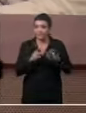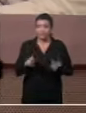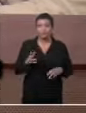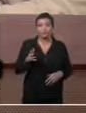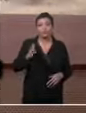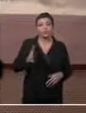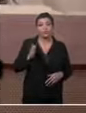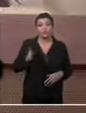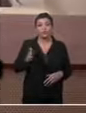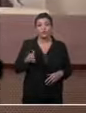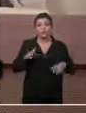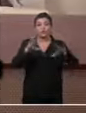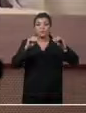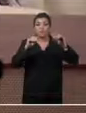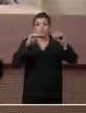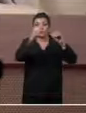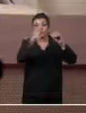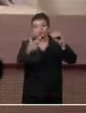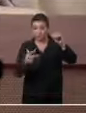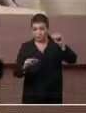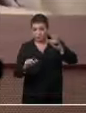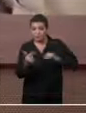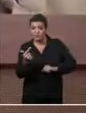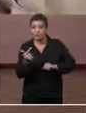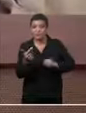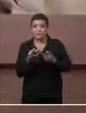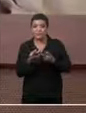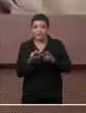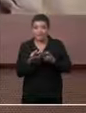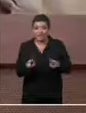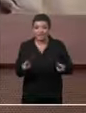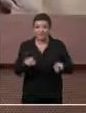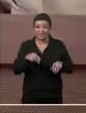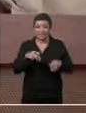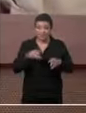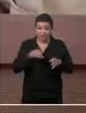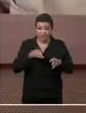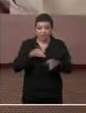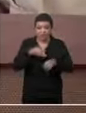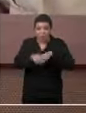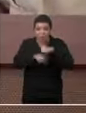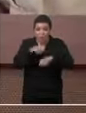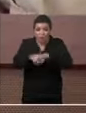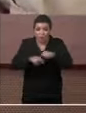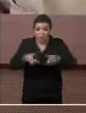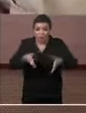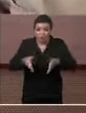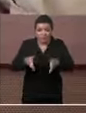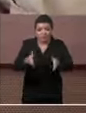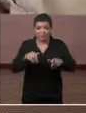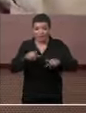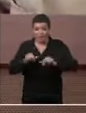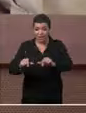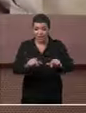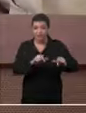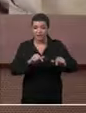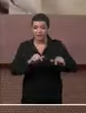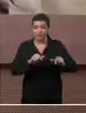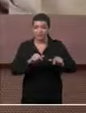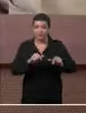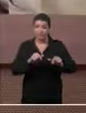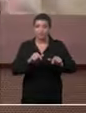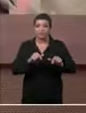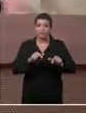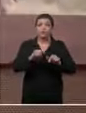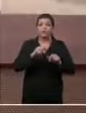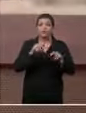la 12e place du classement mondial des villes cyclables. 12e place. 2e ville française derrière Strasbourg, d'ailleurs très